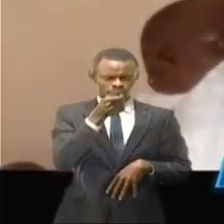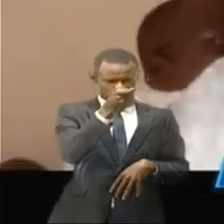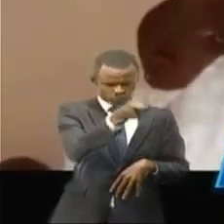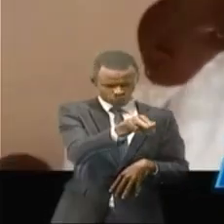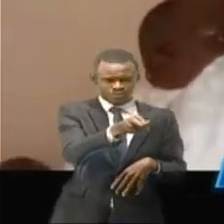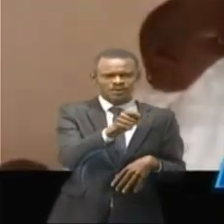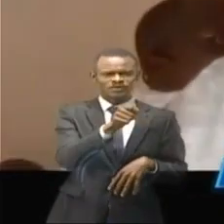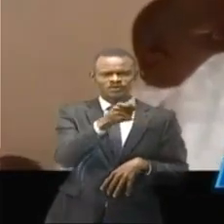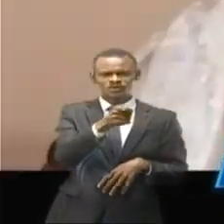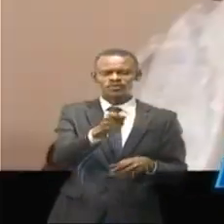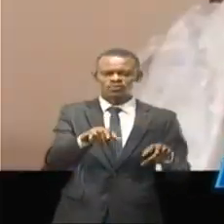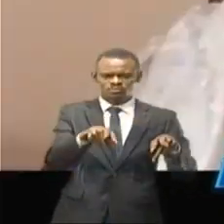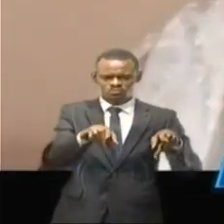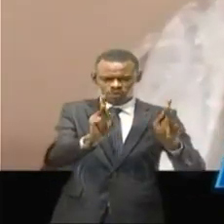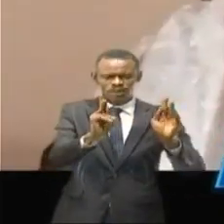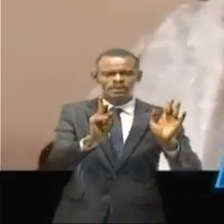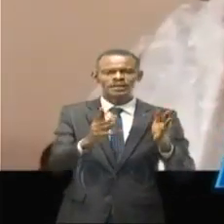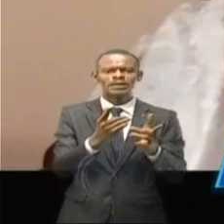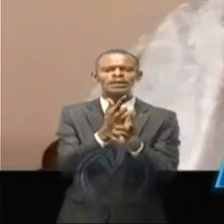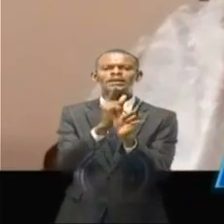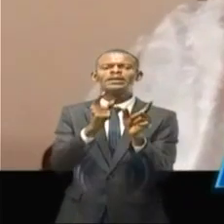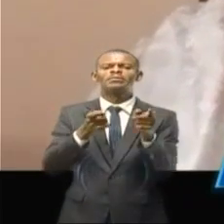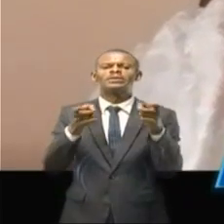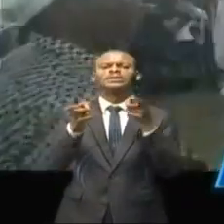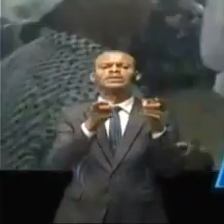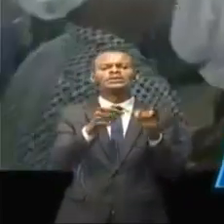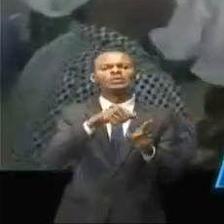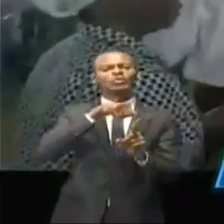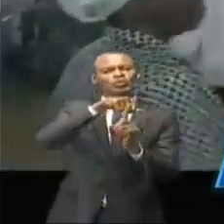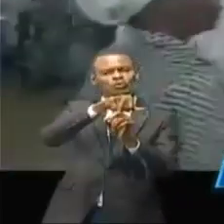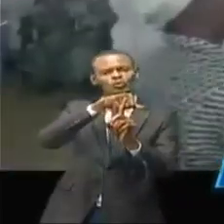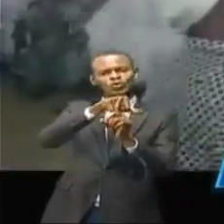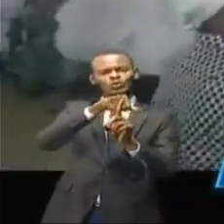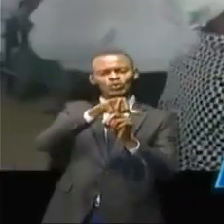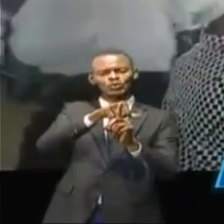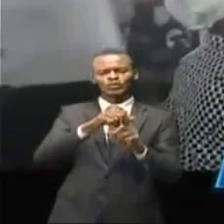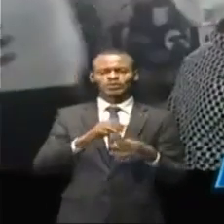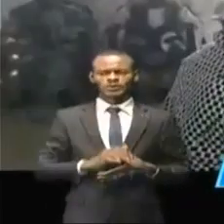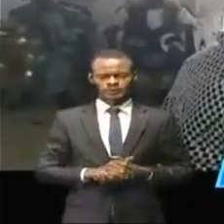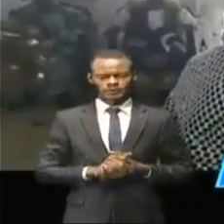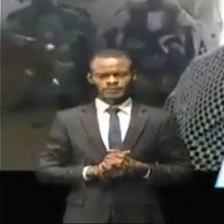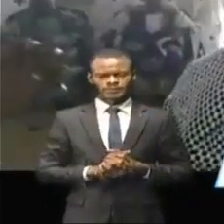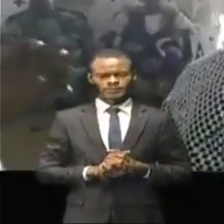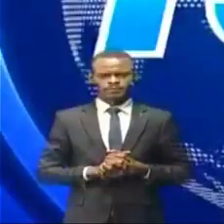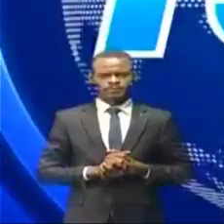le commencement de la gestion de la paroisse. Mama Touloula Mitima.